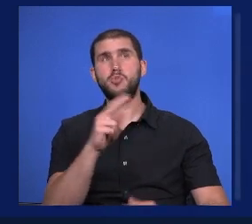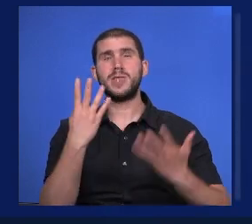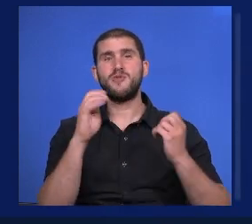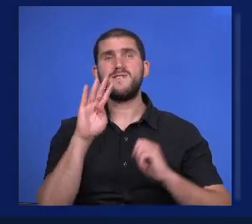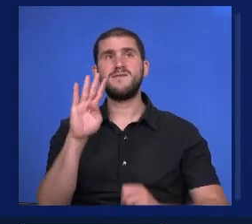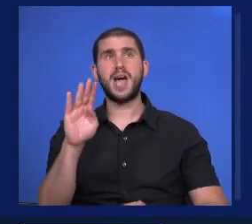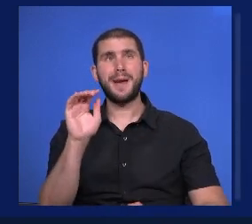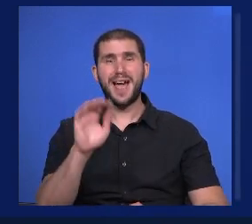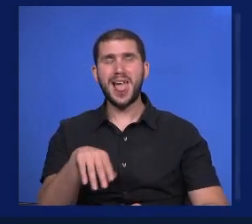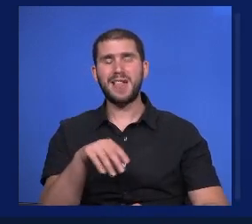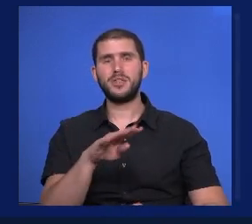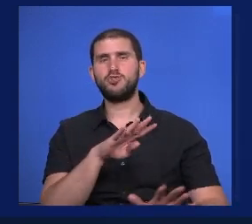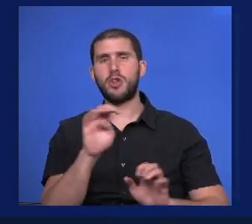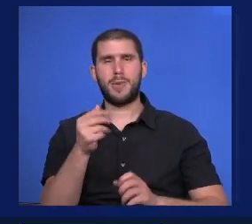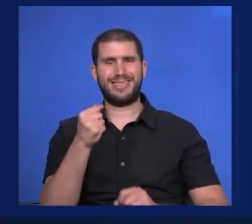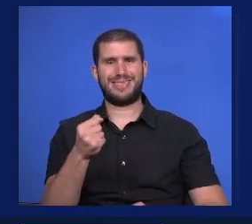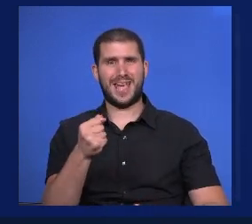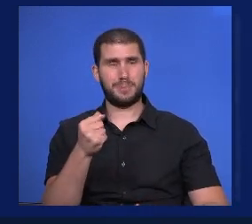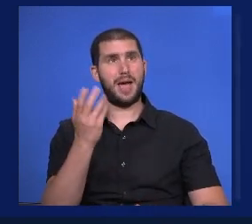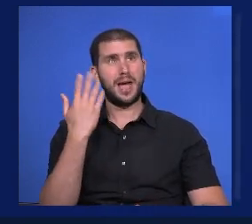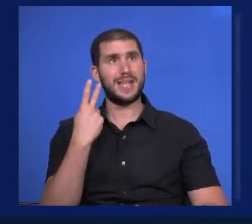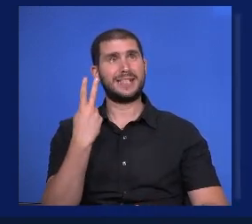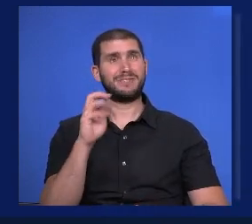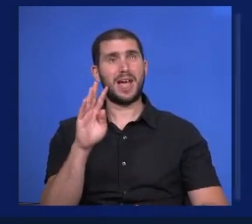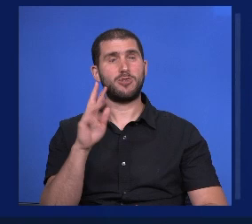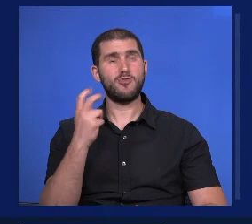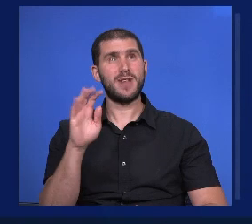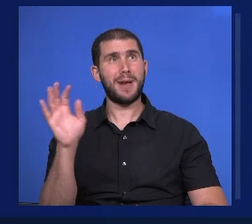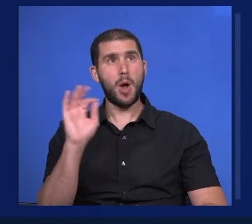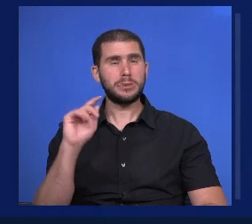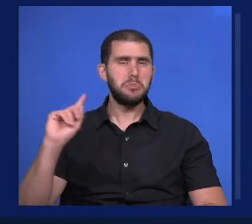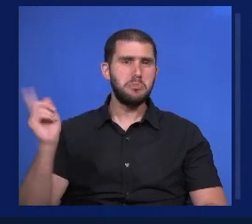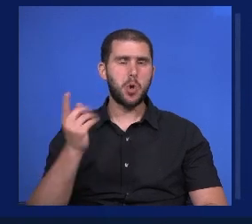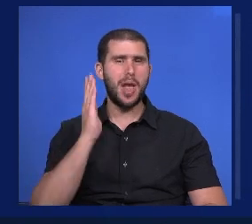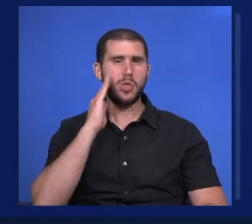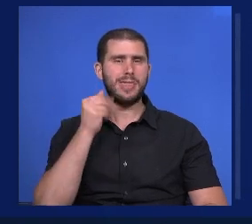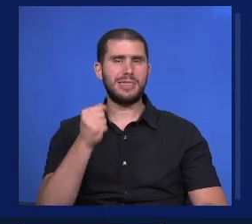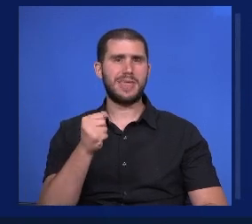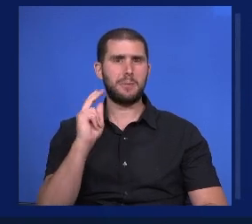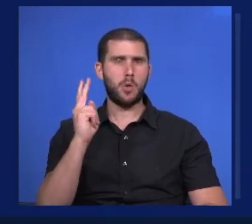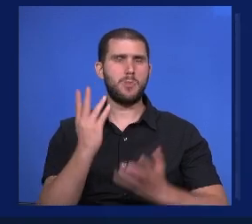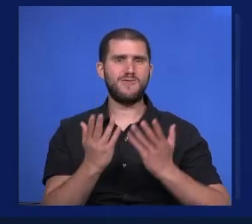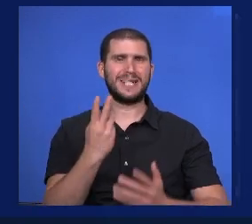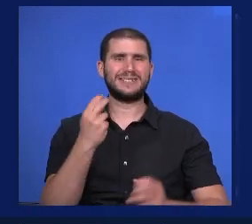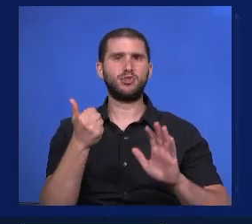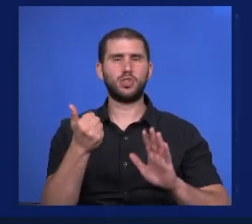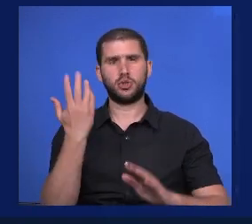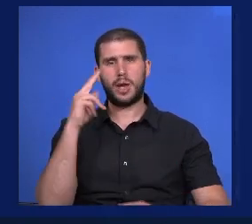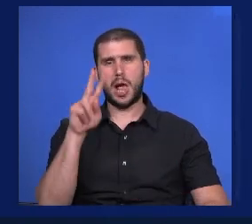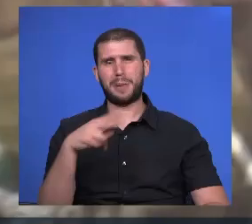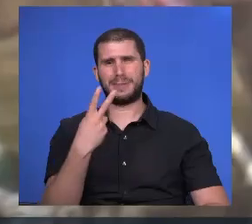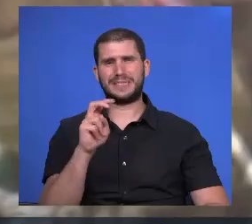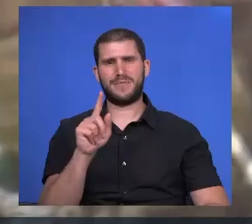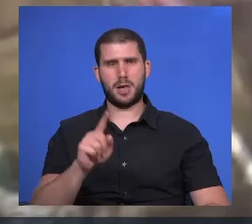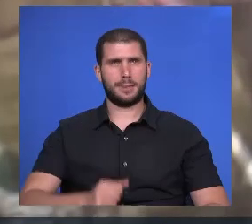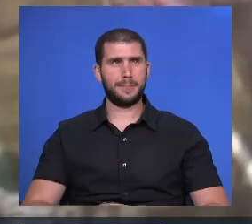2,394,900 תיירים, והיה 34% מכלל לינות התיירים מחול בישראל, לעומת 26% בשנת 2021. בעזרת